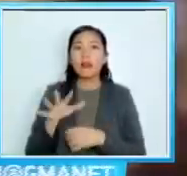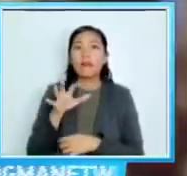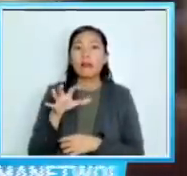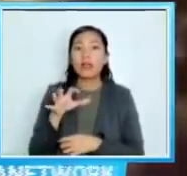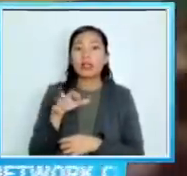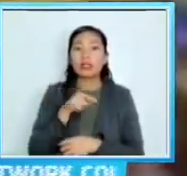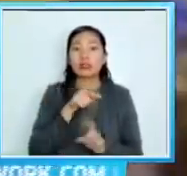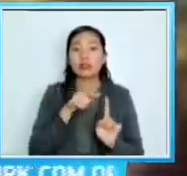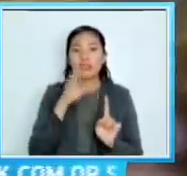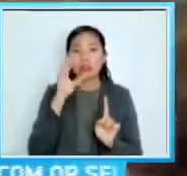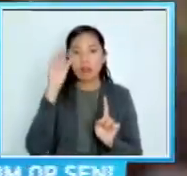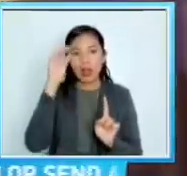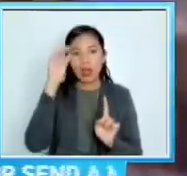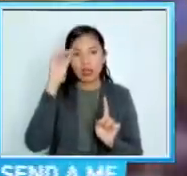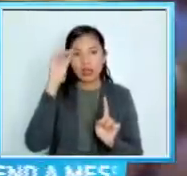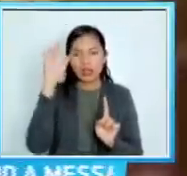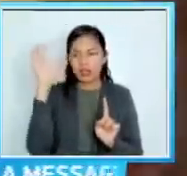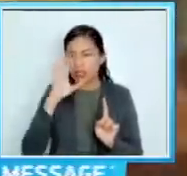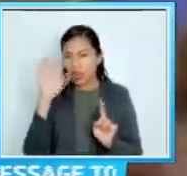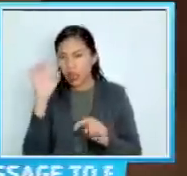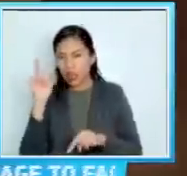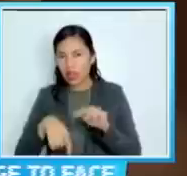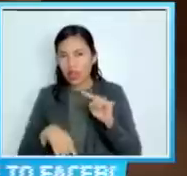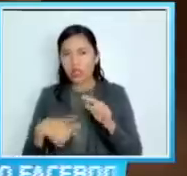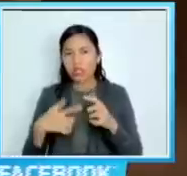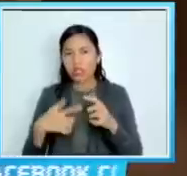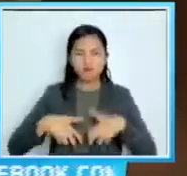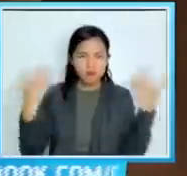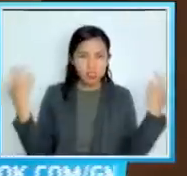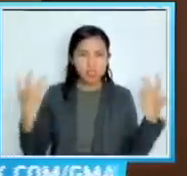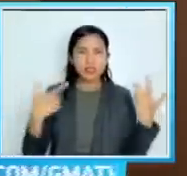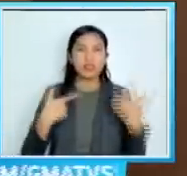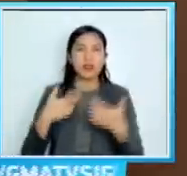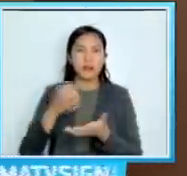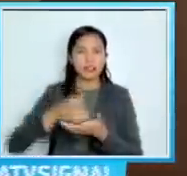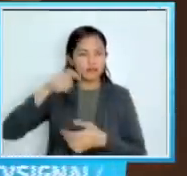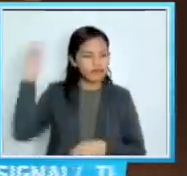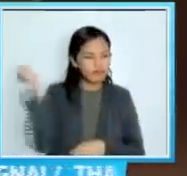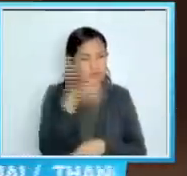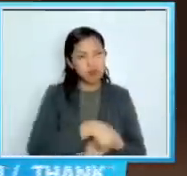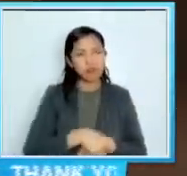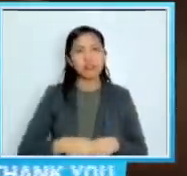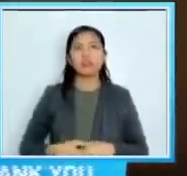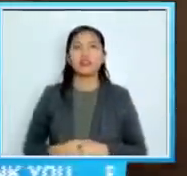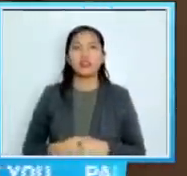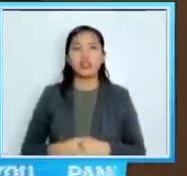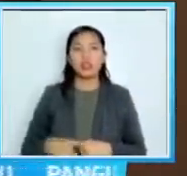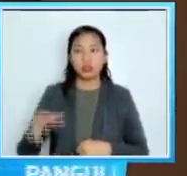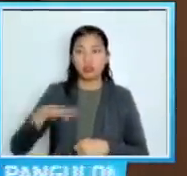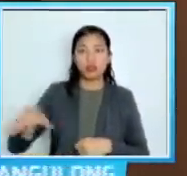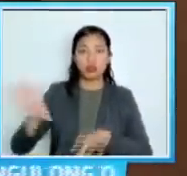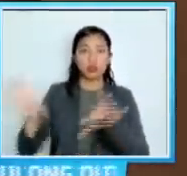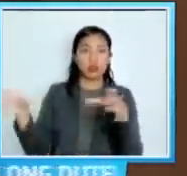lalaki. Nang hindi humahanap ang pera ay nagbasag siya ng bote at tinamaan ng bubog ang isang grupo ng kalalakihan na